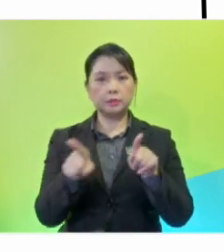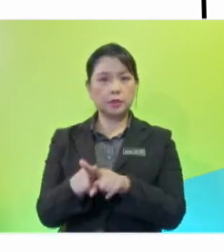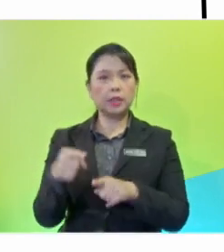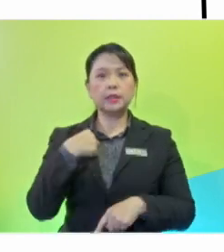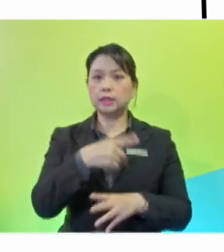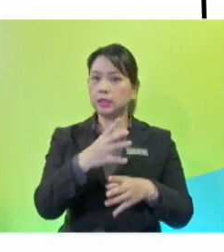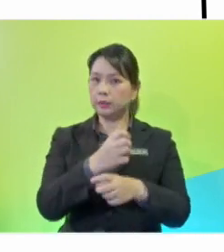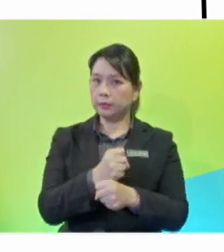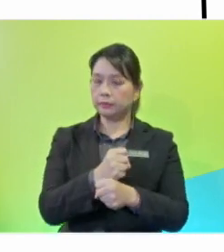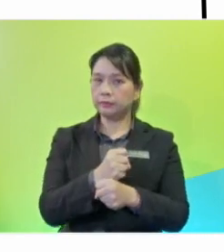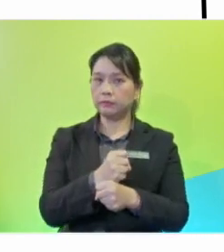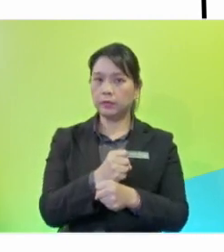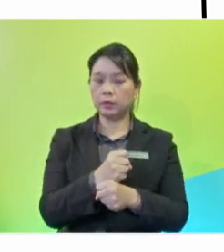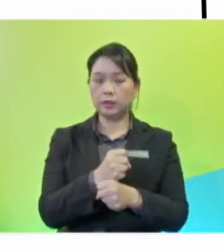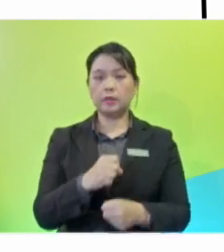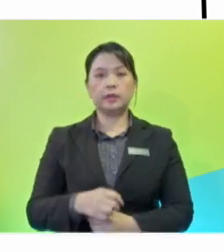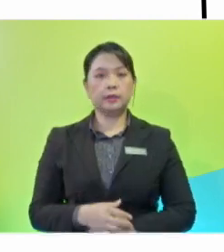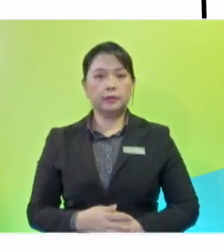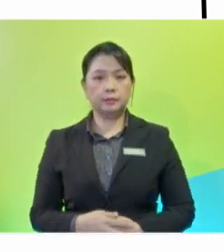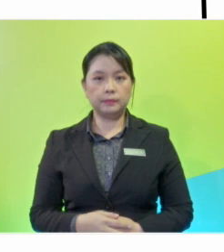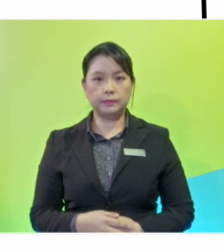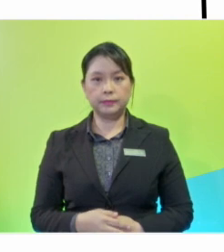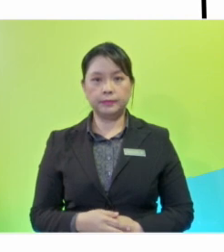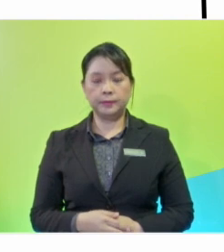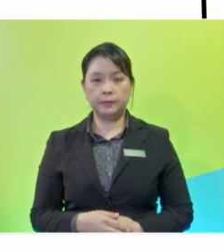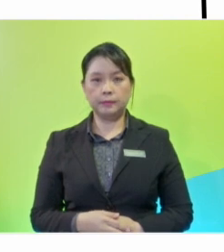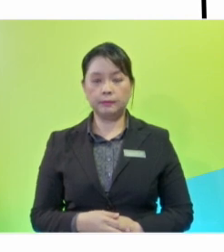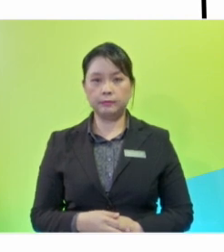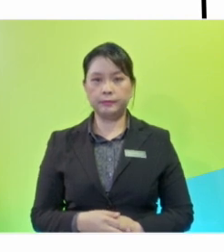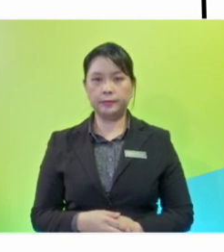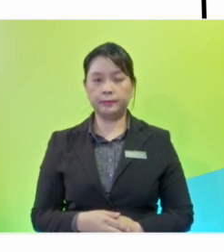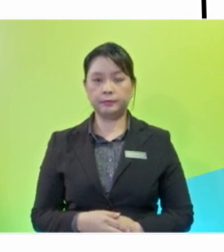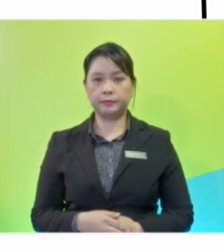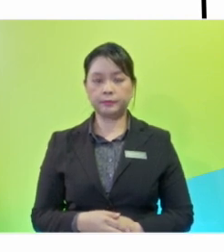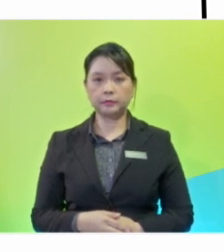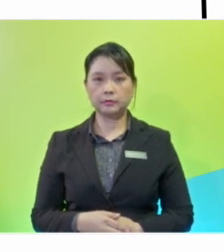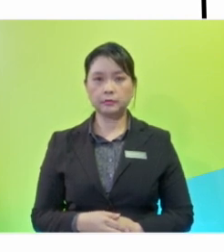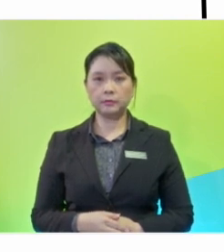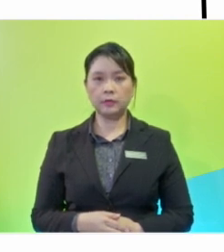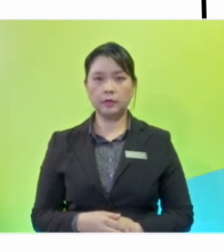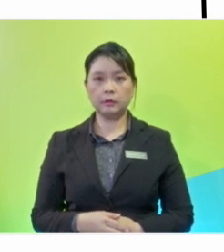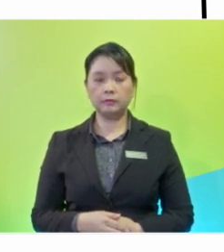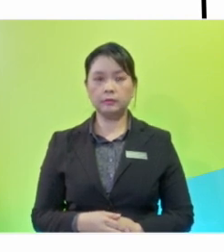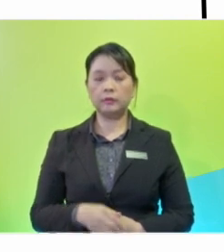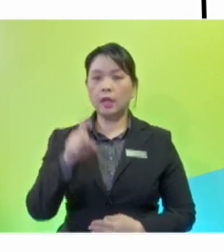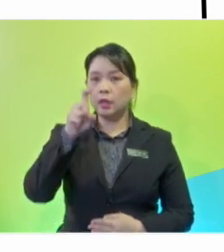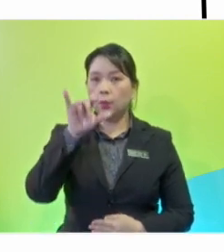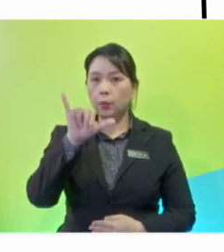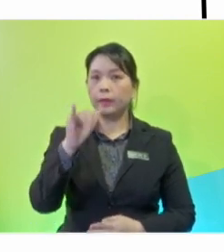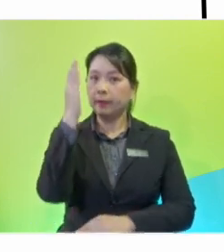x y = 1/2 x cos 2 + 74 di mana xhy ini adalah